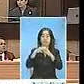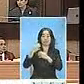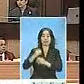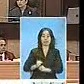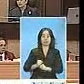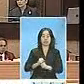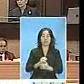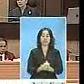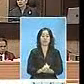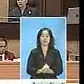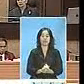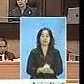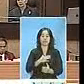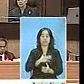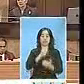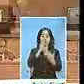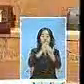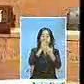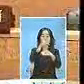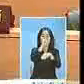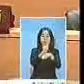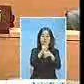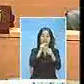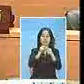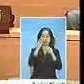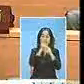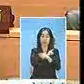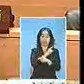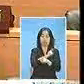มาชิกรัฐสภาผมประท้วงท่านประธานนะครับในการควบคุมการทําหน้า